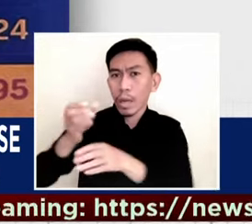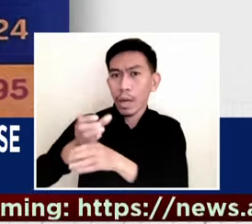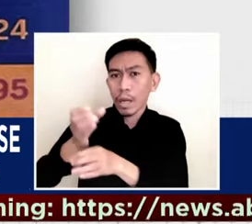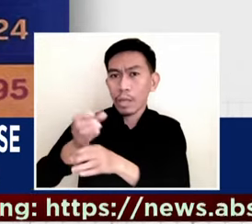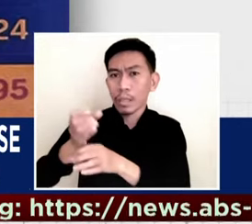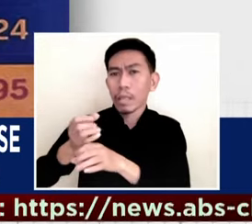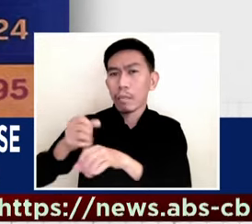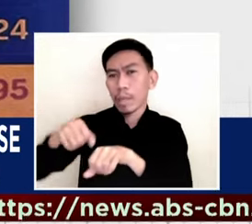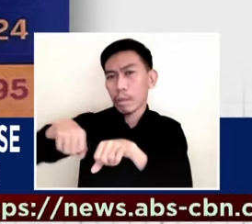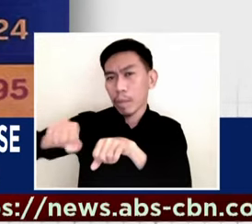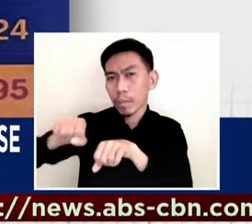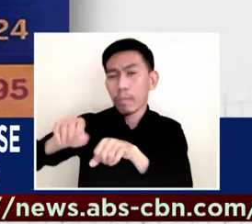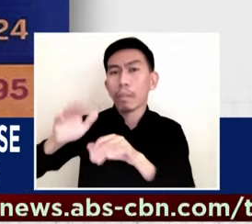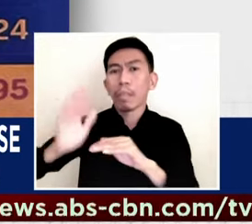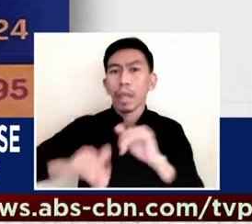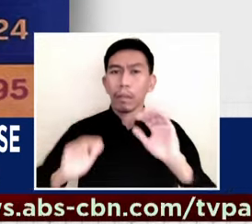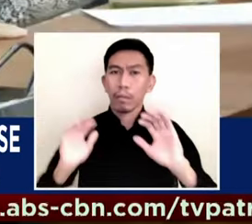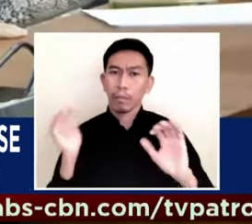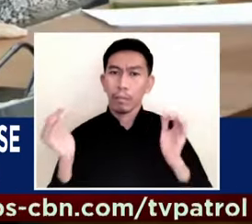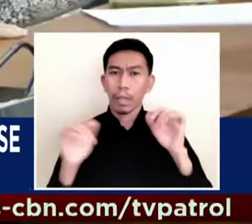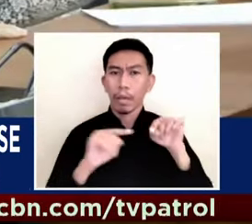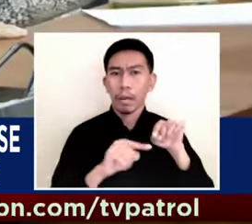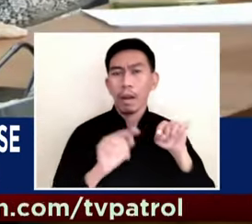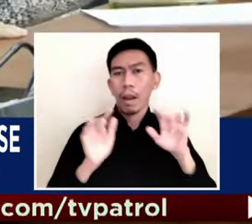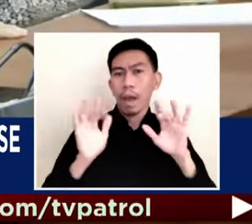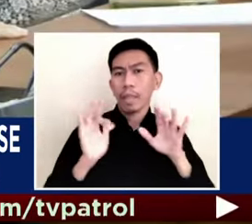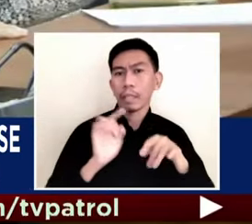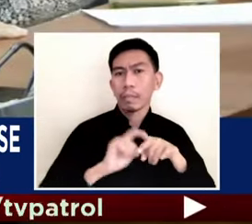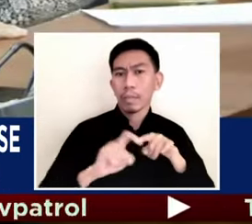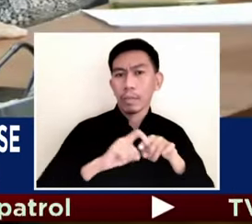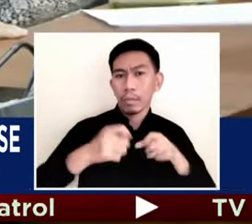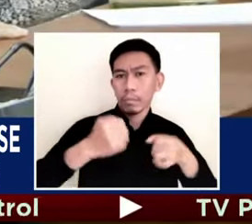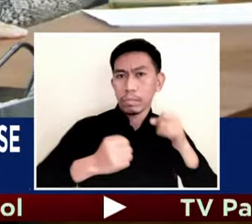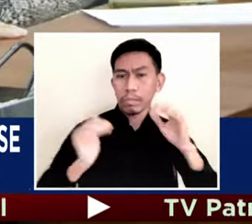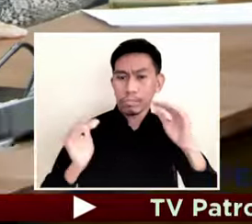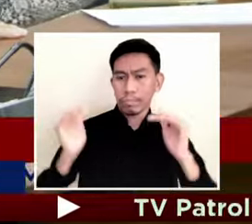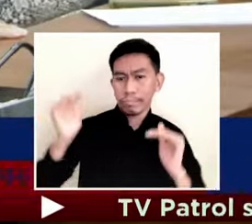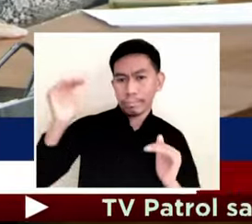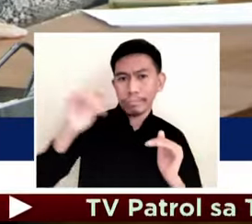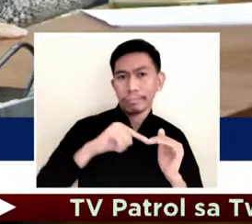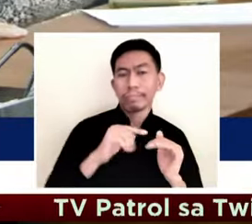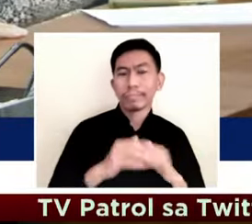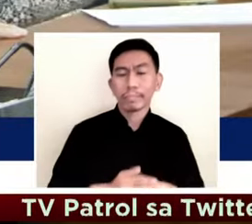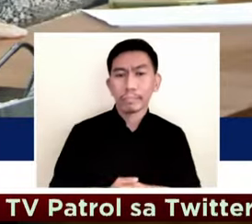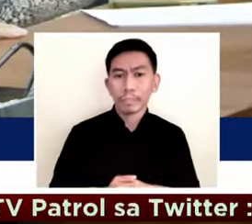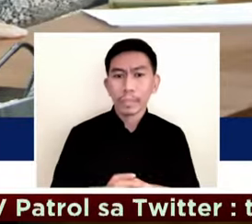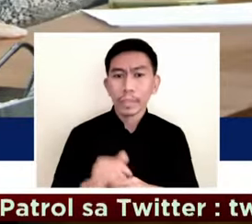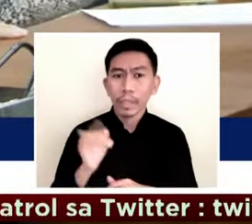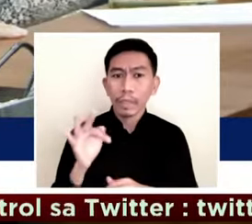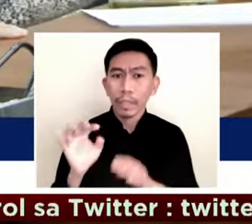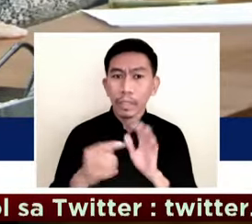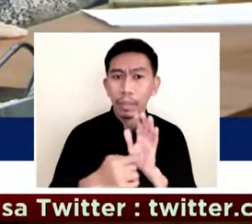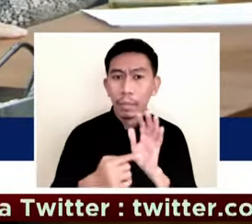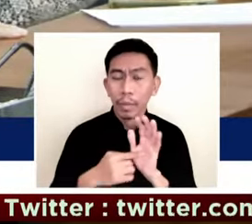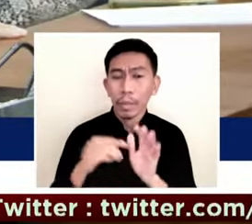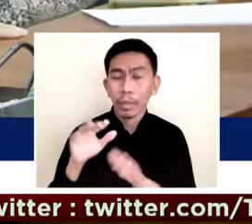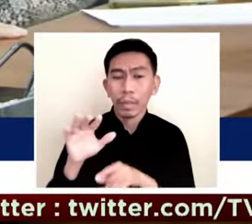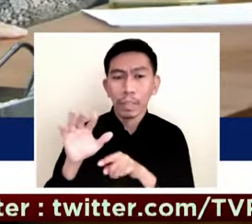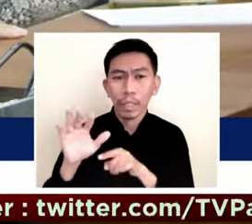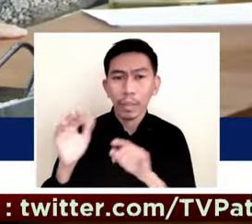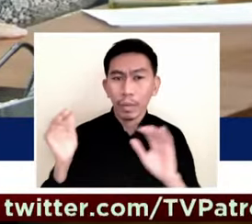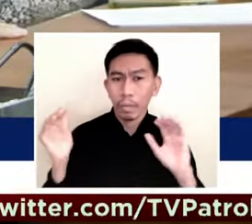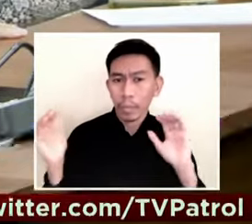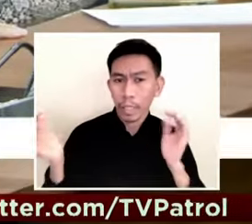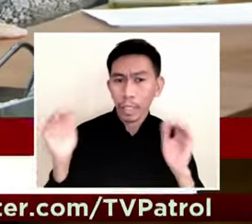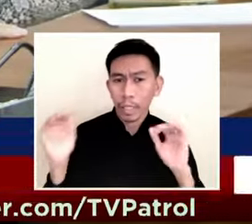kaysa sa light e-vehicles. Kapag nilagay po natin na 554, I think that's the data that's coming around the media, gusto din po